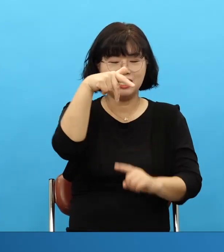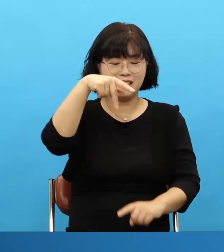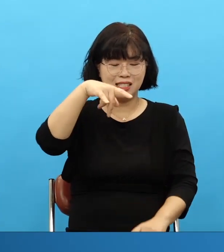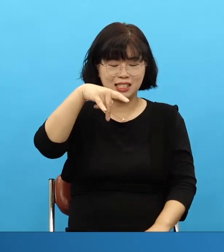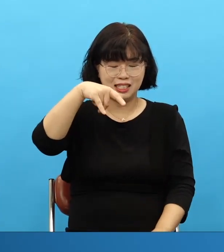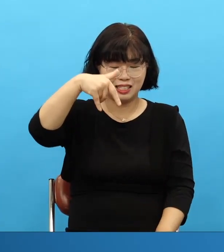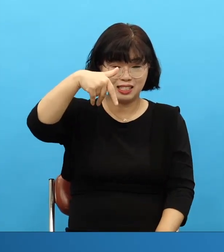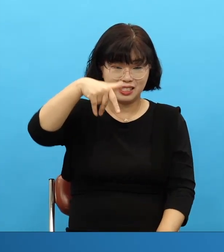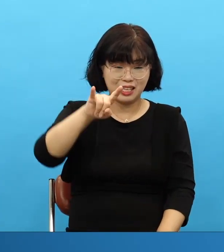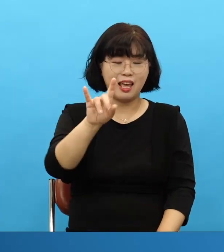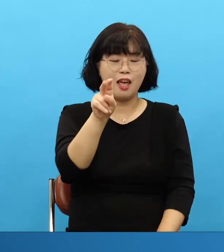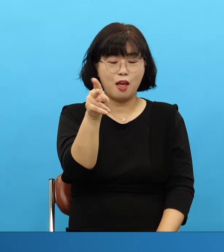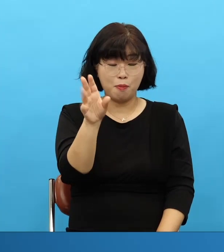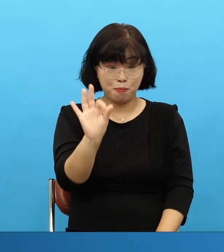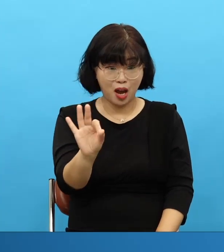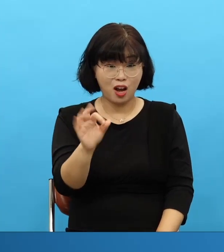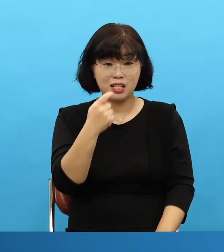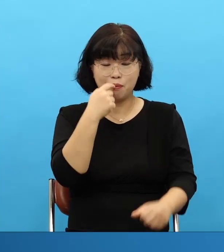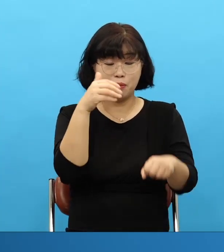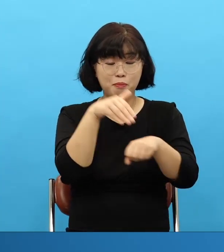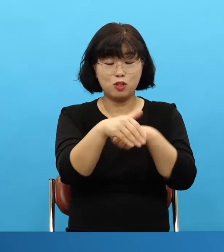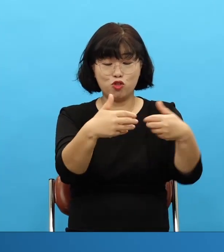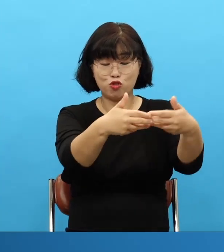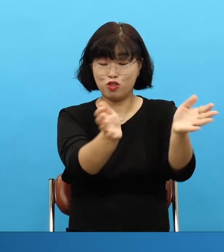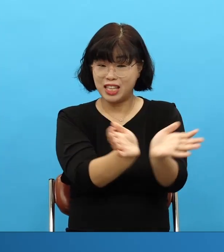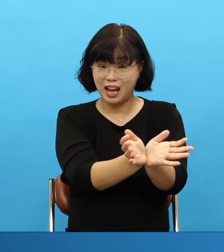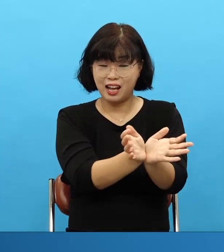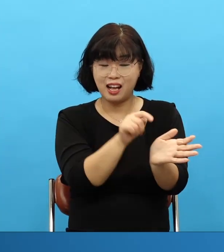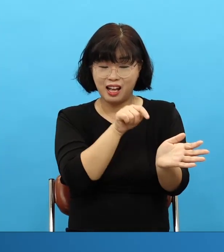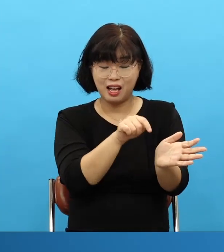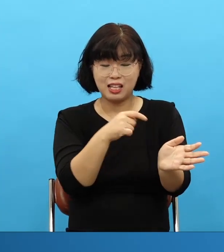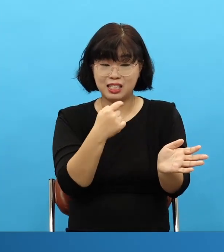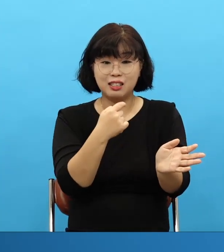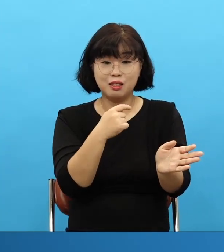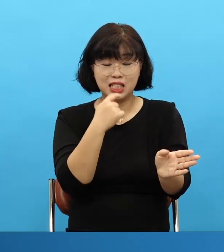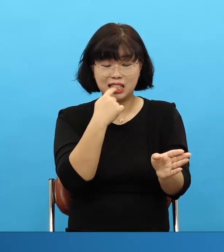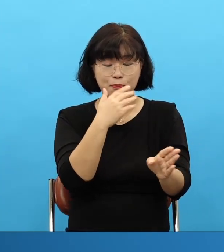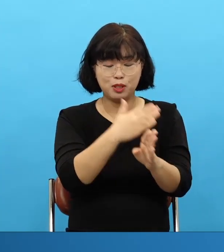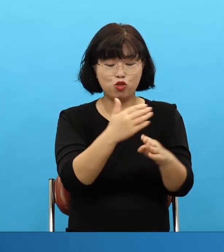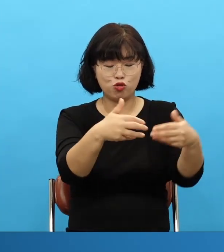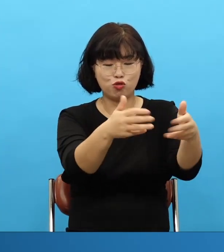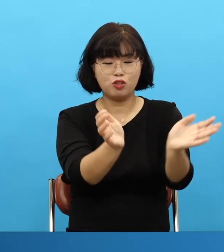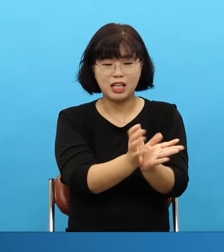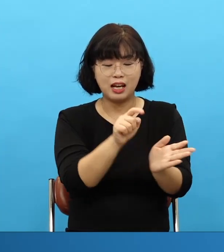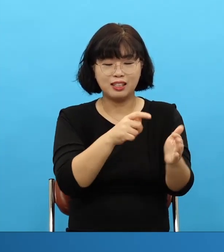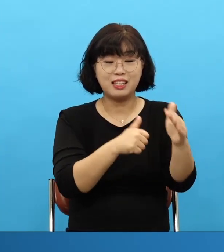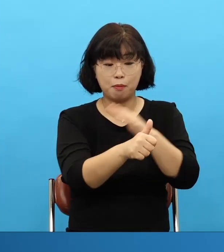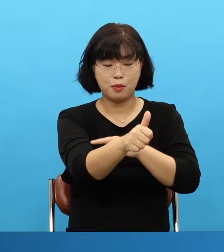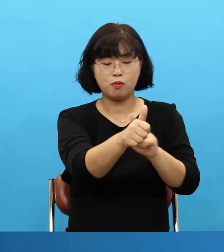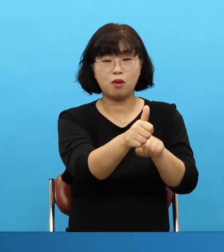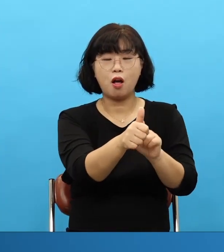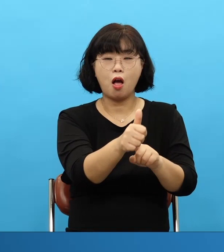don't think he's thinking of this in the right context. 뭐 원리는 맞는 말입니다. The principle is right.